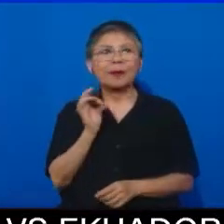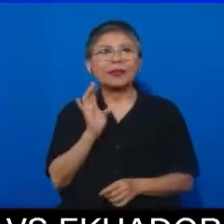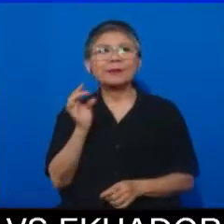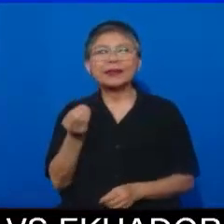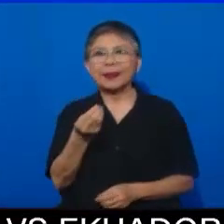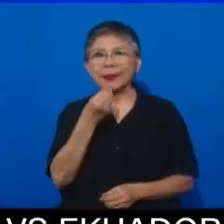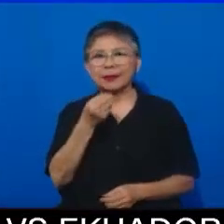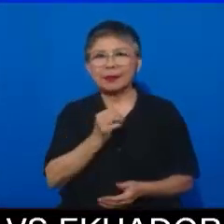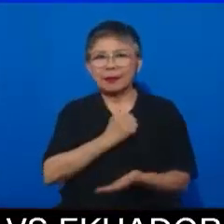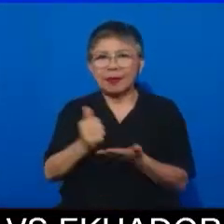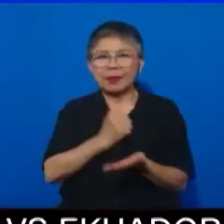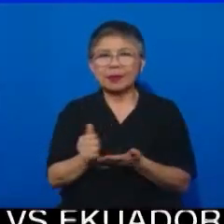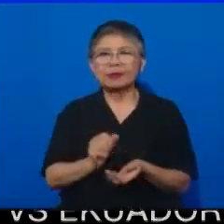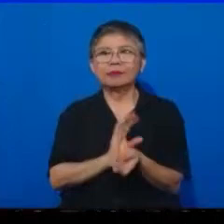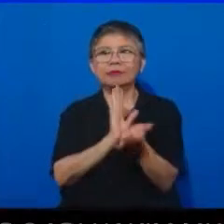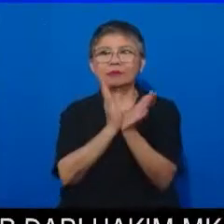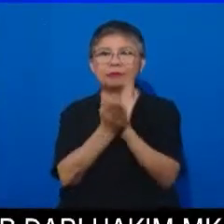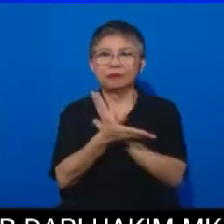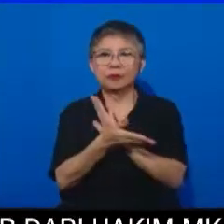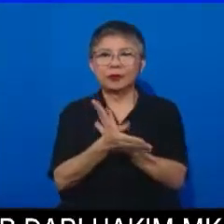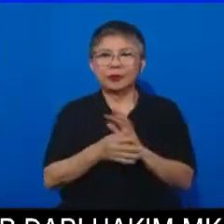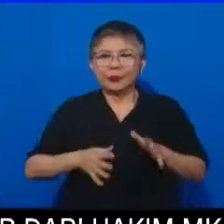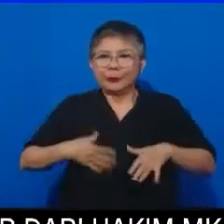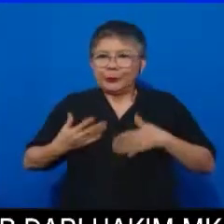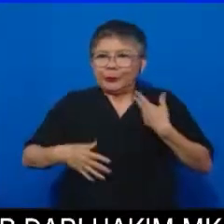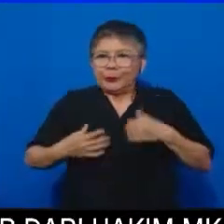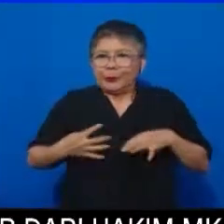belut khas kota pahlawan Surabaya yang membangkitkan gaira